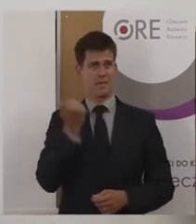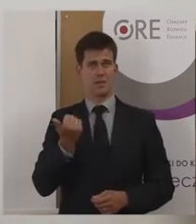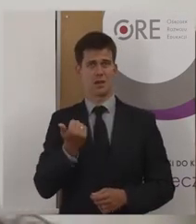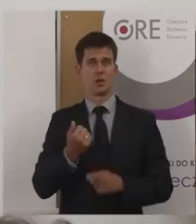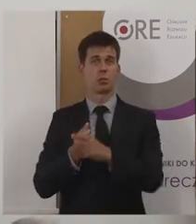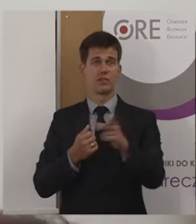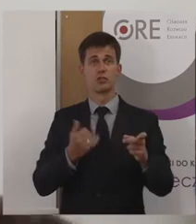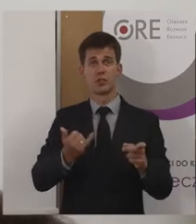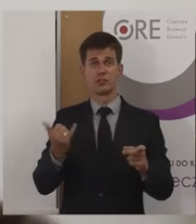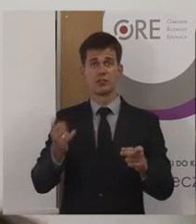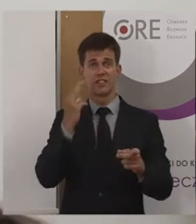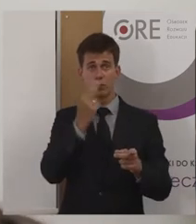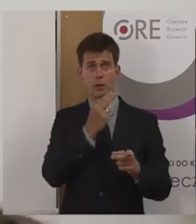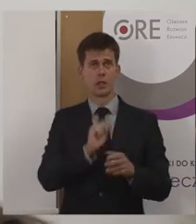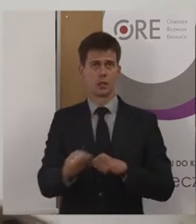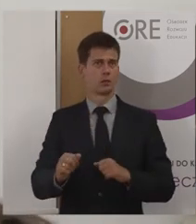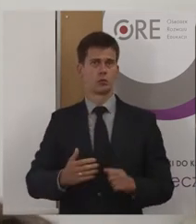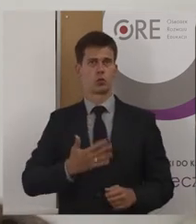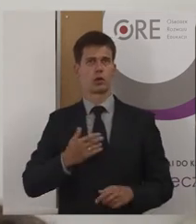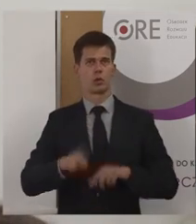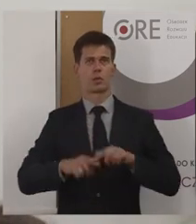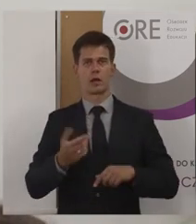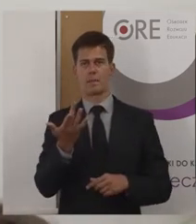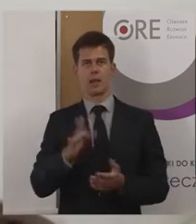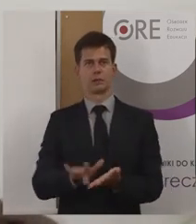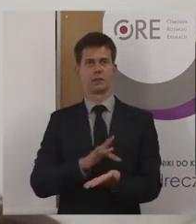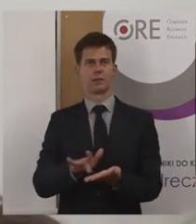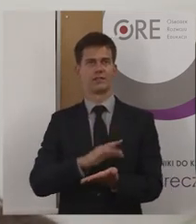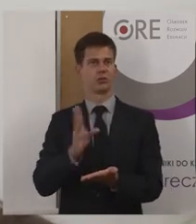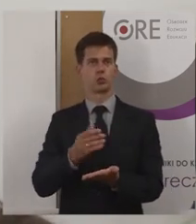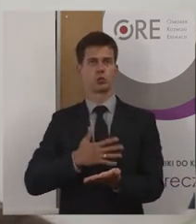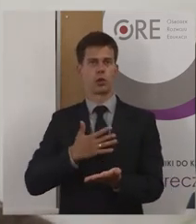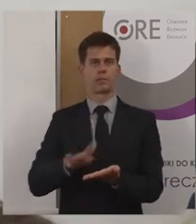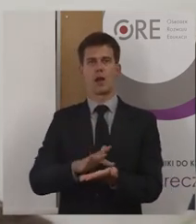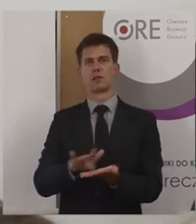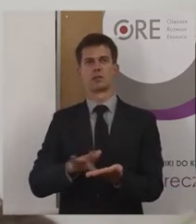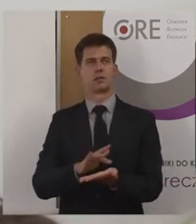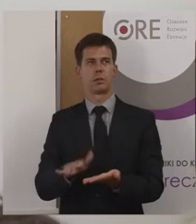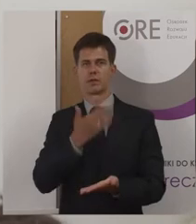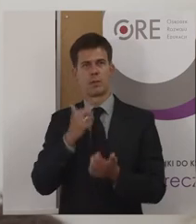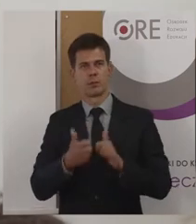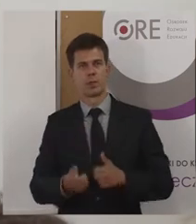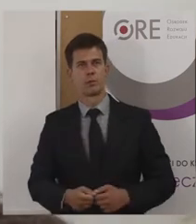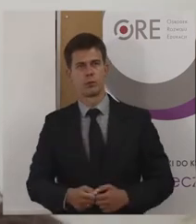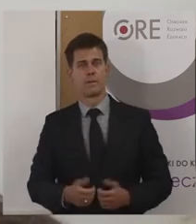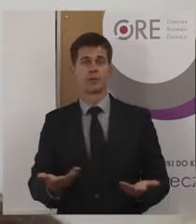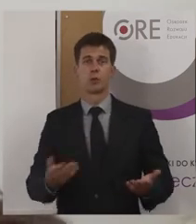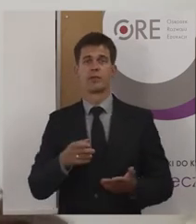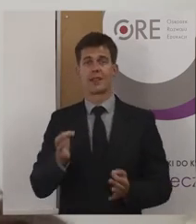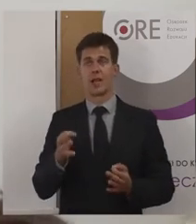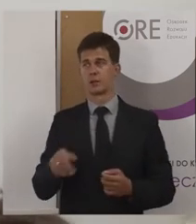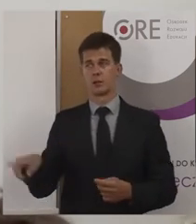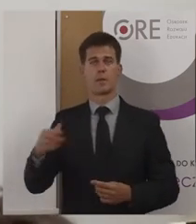widzą, tylko widzą palcami. Ale to są dla mnie osoby widzące, tyle że widzące palcami i to trzeba uwzględnić. I dlatego to, co tutaj,